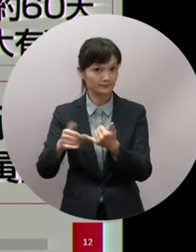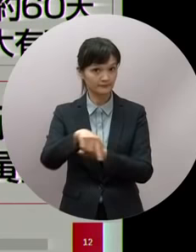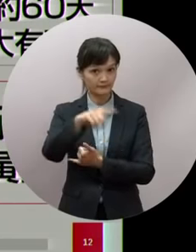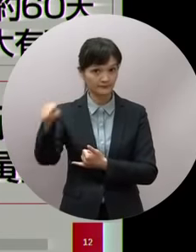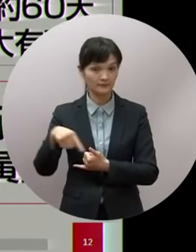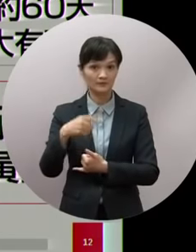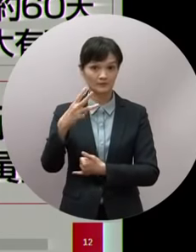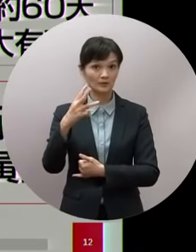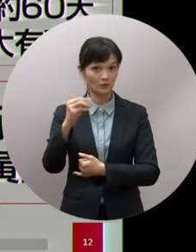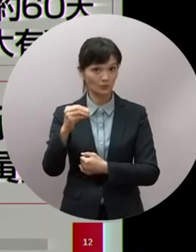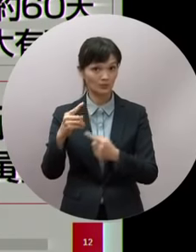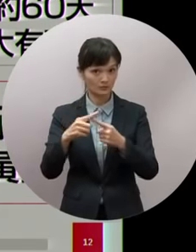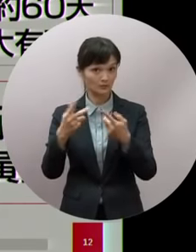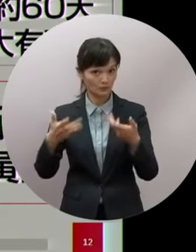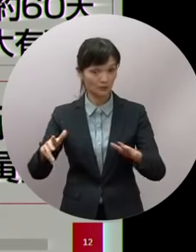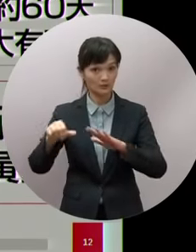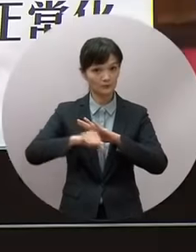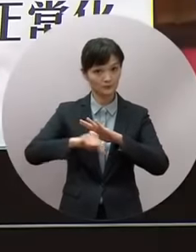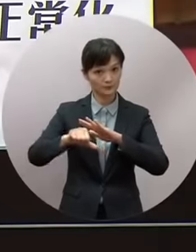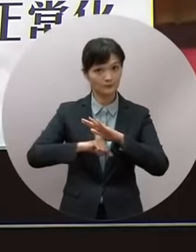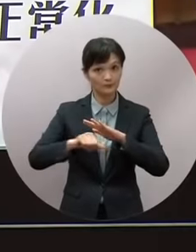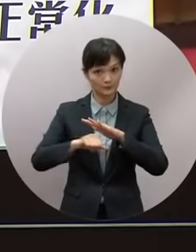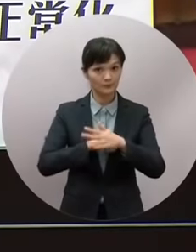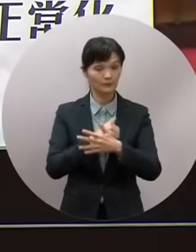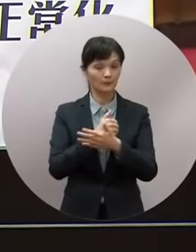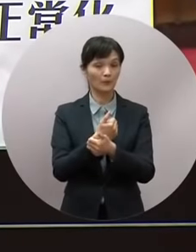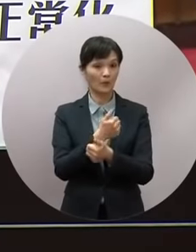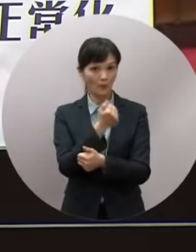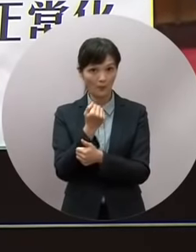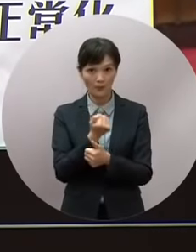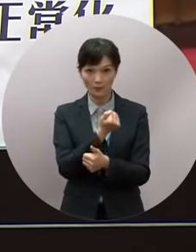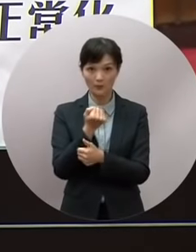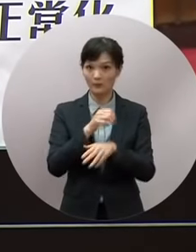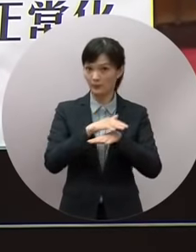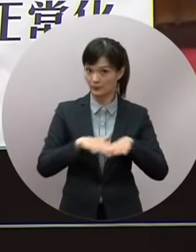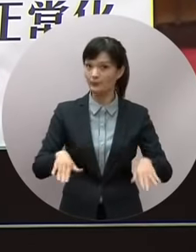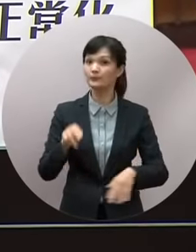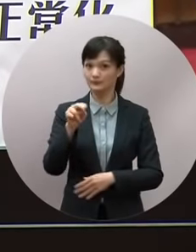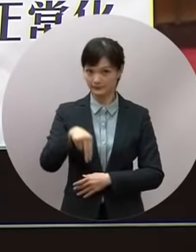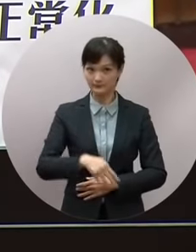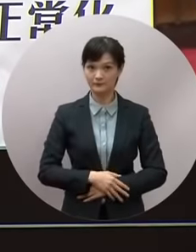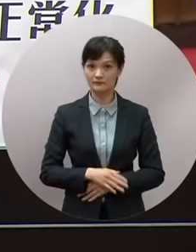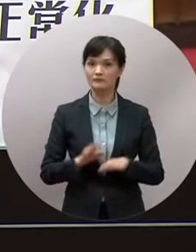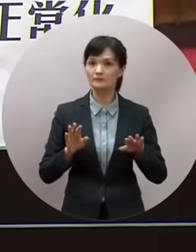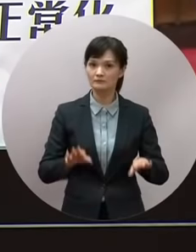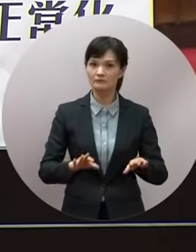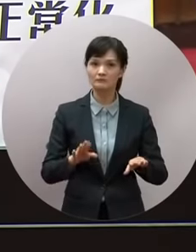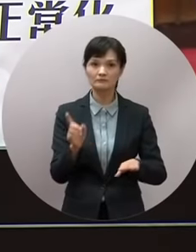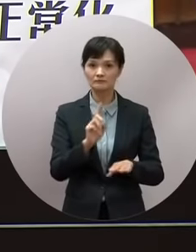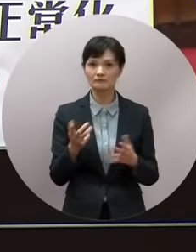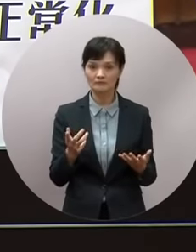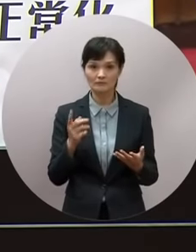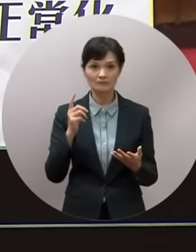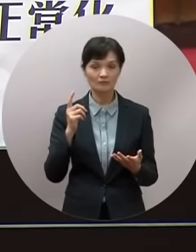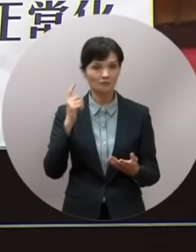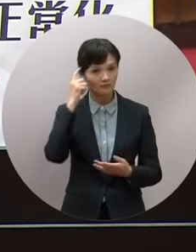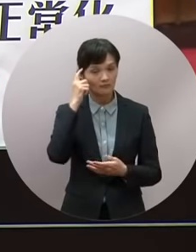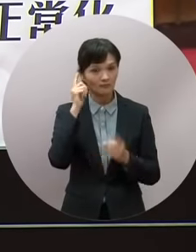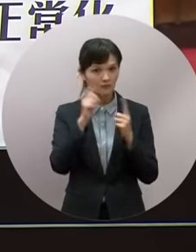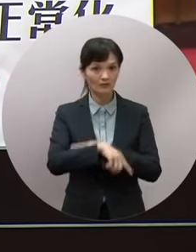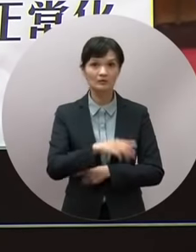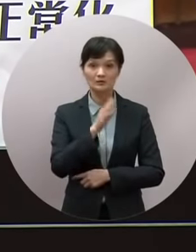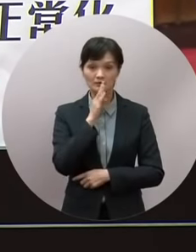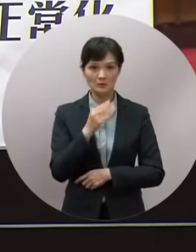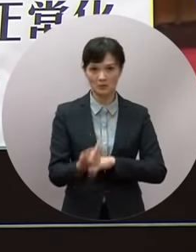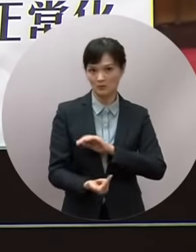到台湾来进行检疫隔离。换言之 ，right now 必须进行政策的决定 ，right